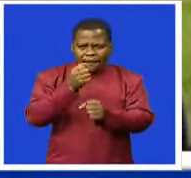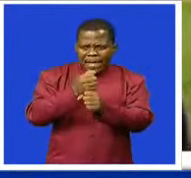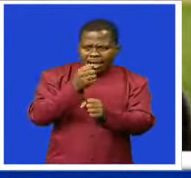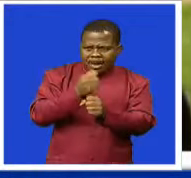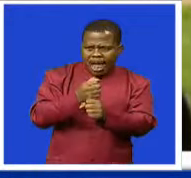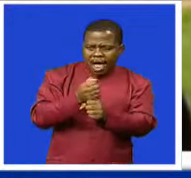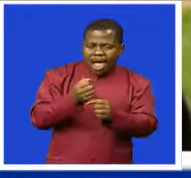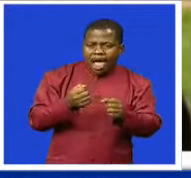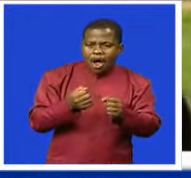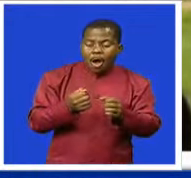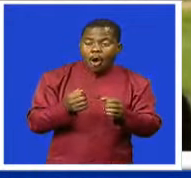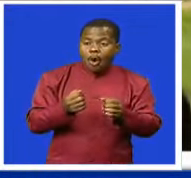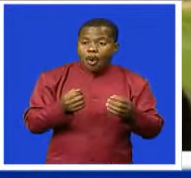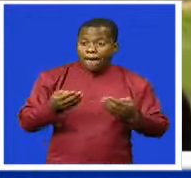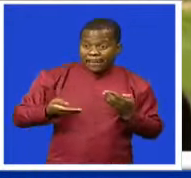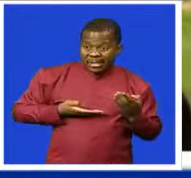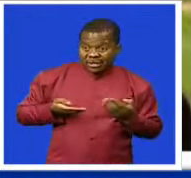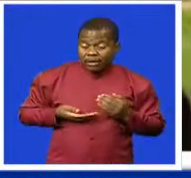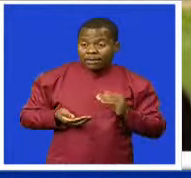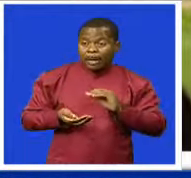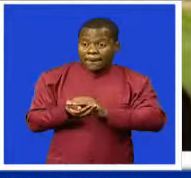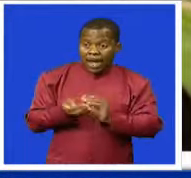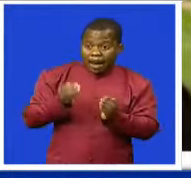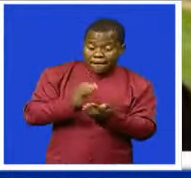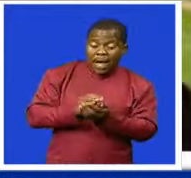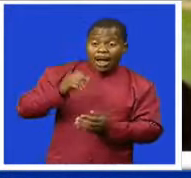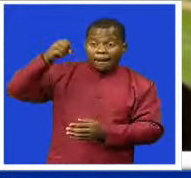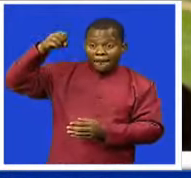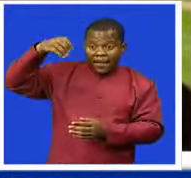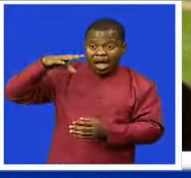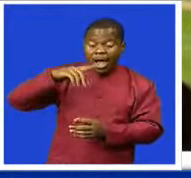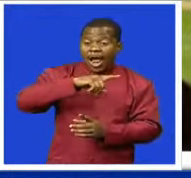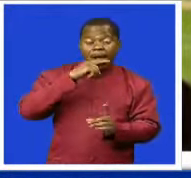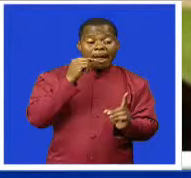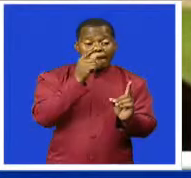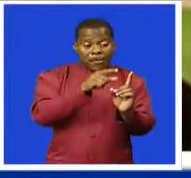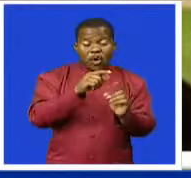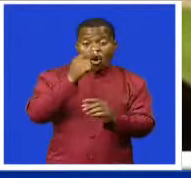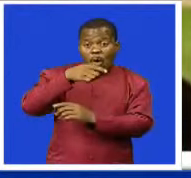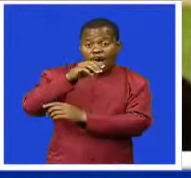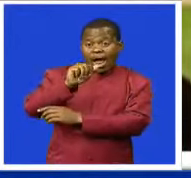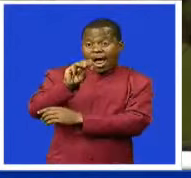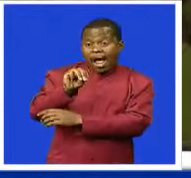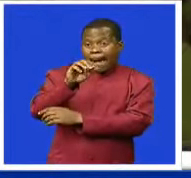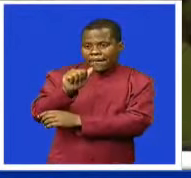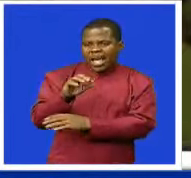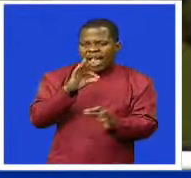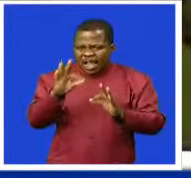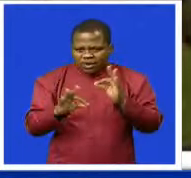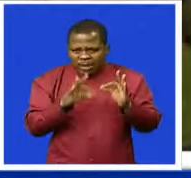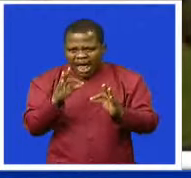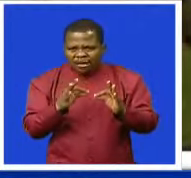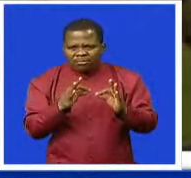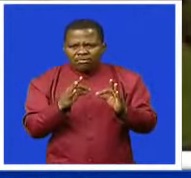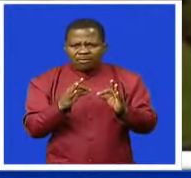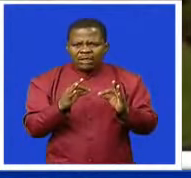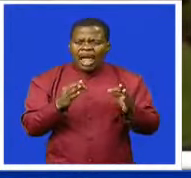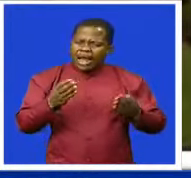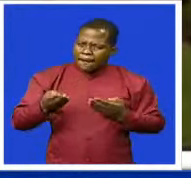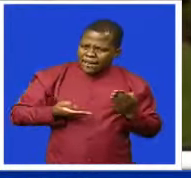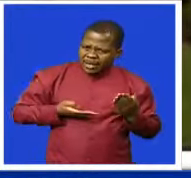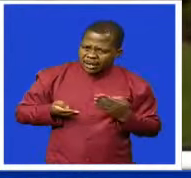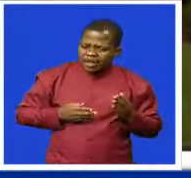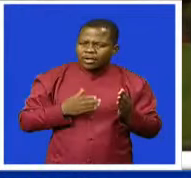uyaveta kuthi yini EEC afake isicelo lesifana nalesi. Ukuthi tindwele twane ma imports gezi lomningi siyam importa